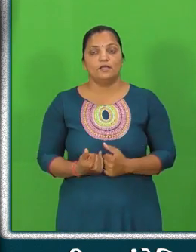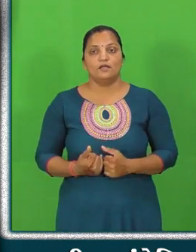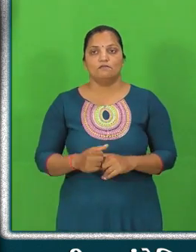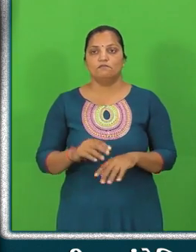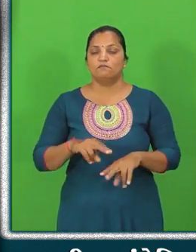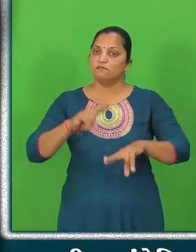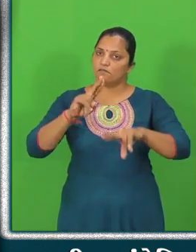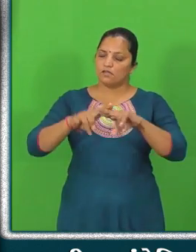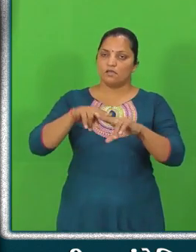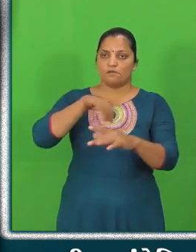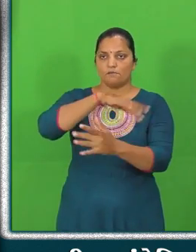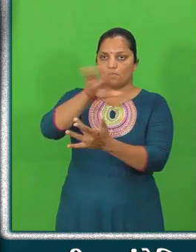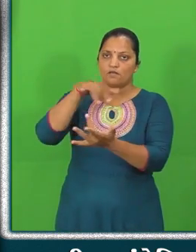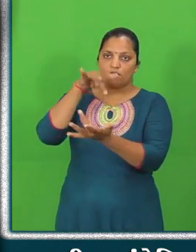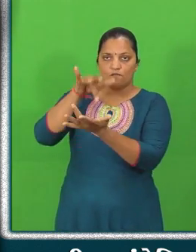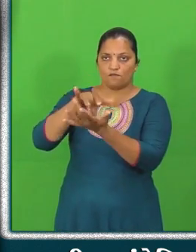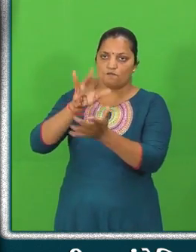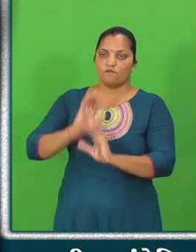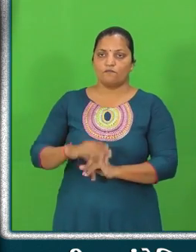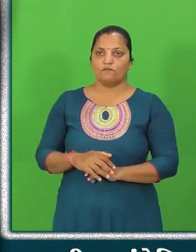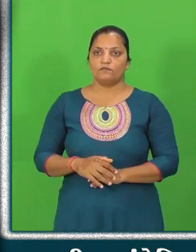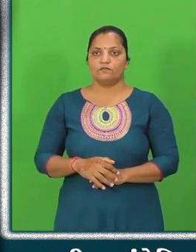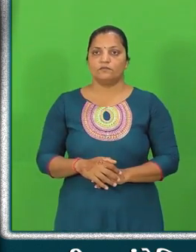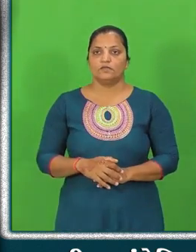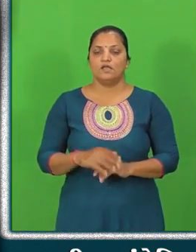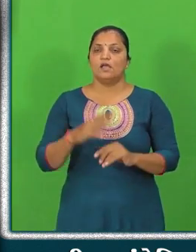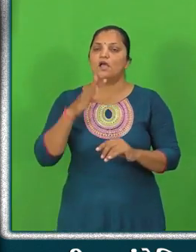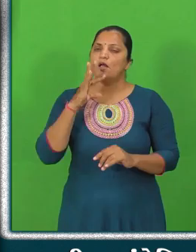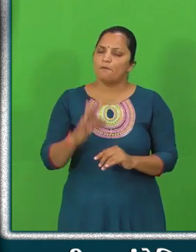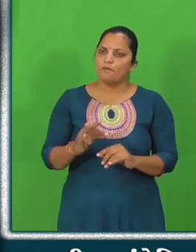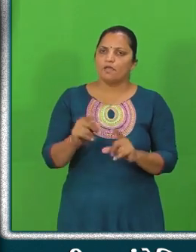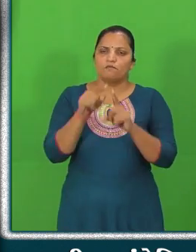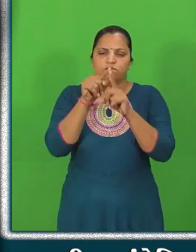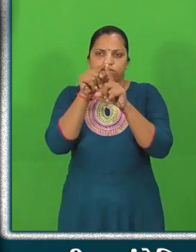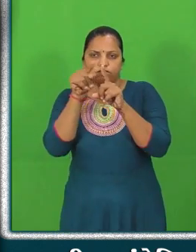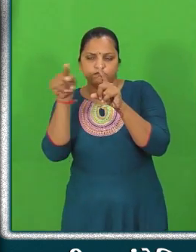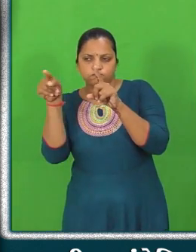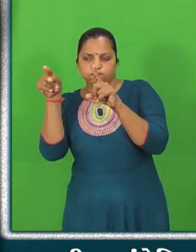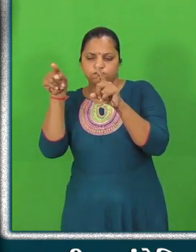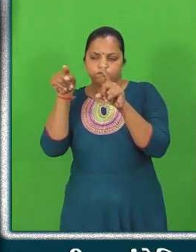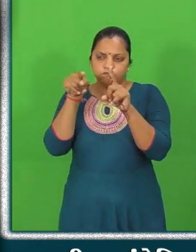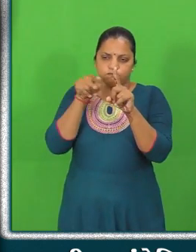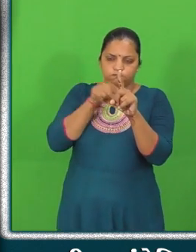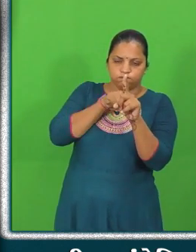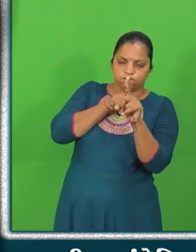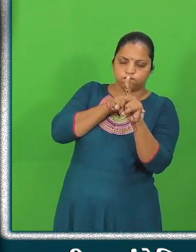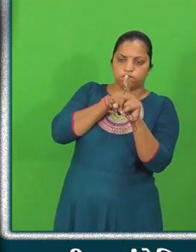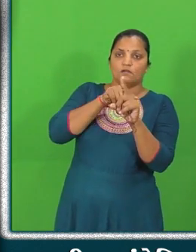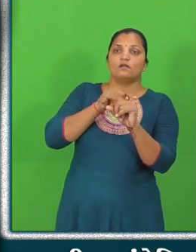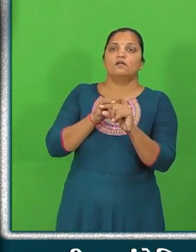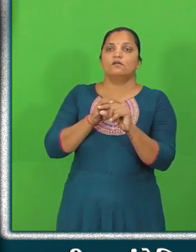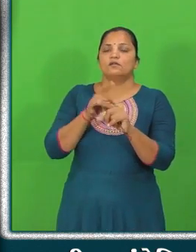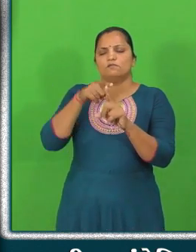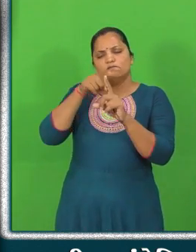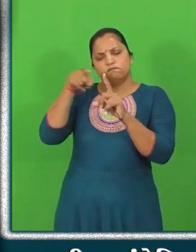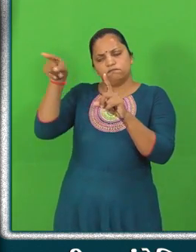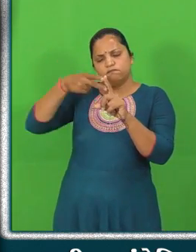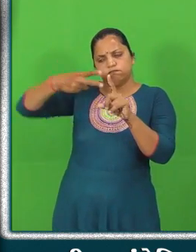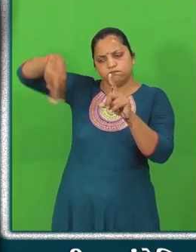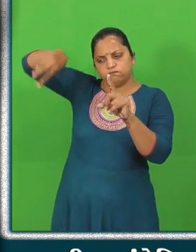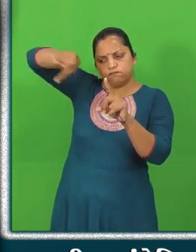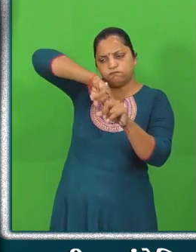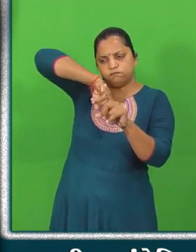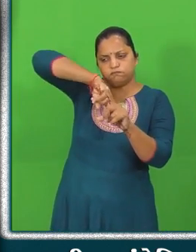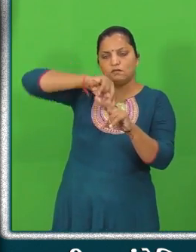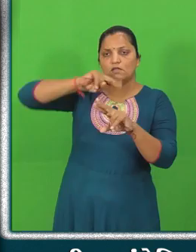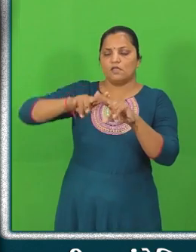અહીંયા વસ્તુને એફ પર મૂકીએ ત્યારે એક કિરણ મુખ્ય અક્ષને સમાંતર, બીજું એ જ કિરણ પરાવર્તન